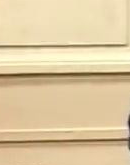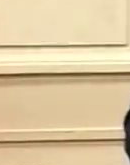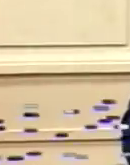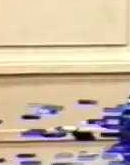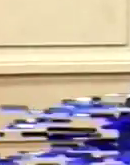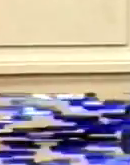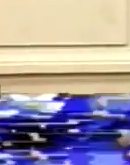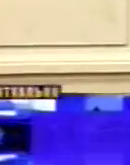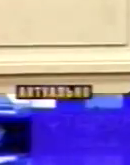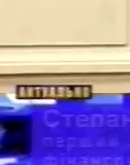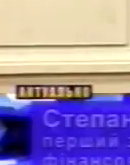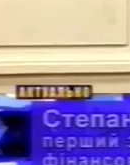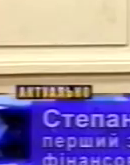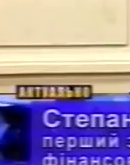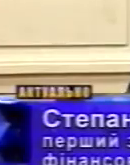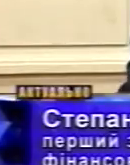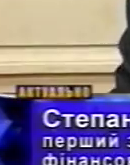трансферти з державного бюджету,